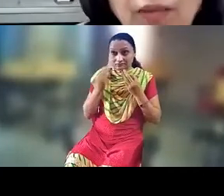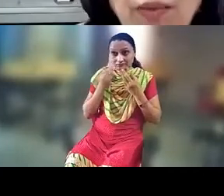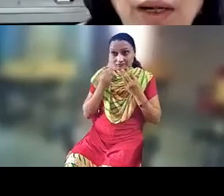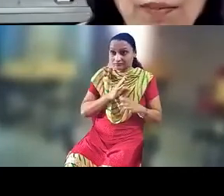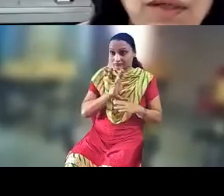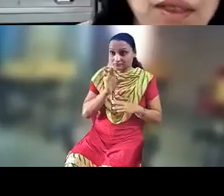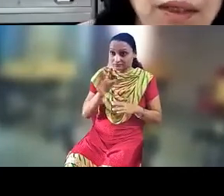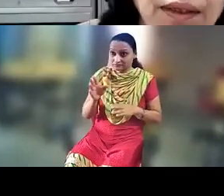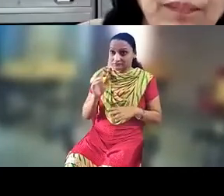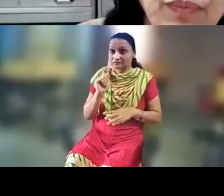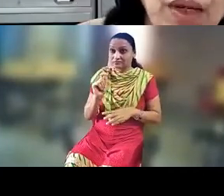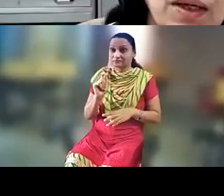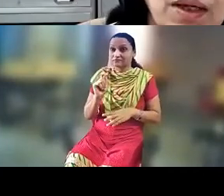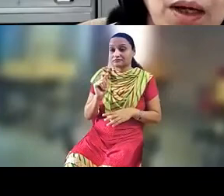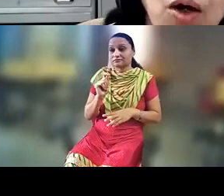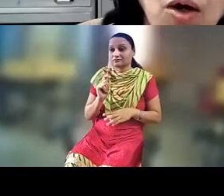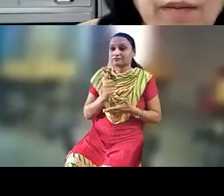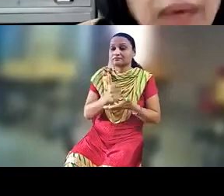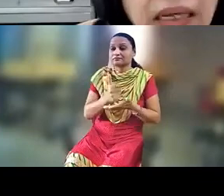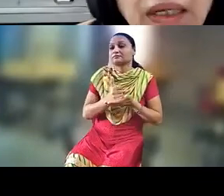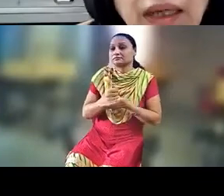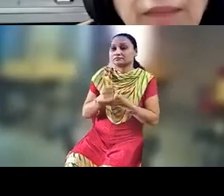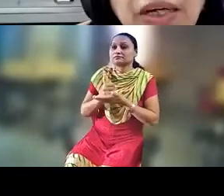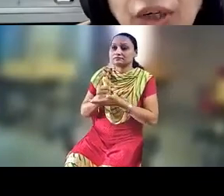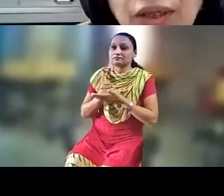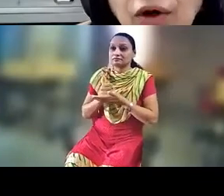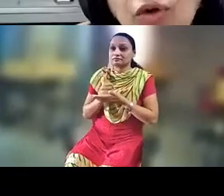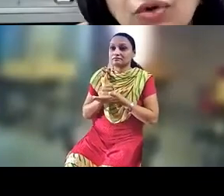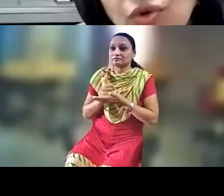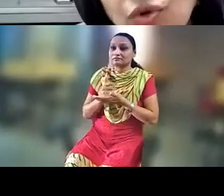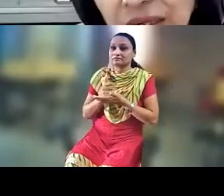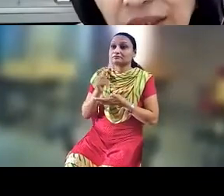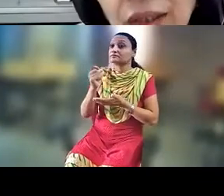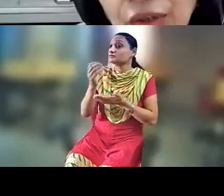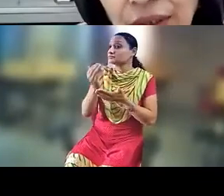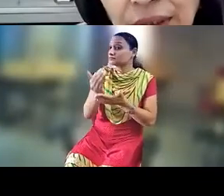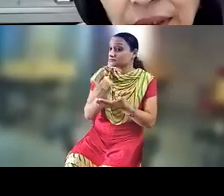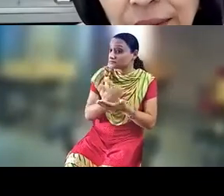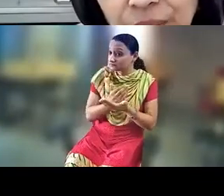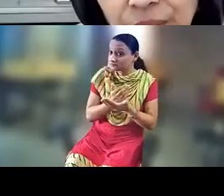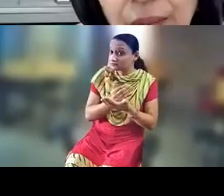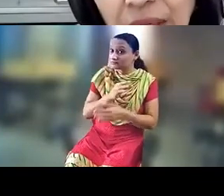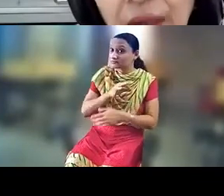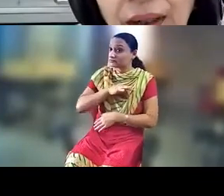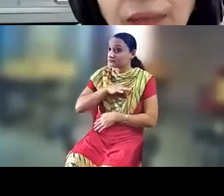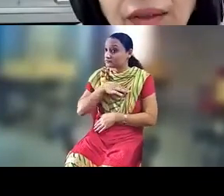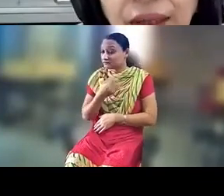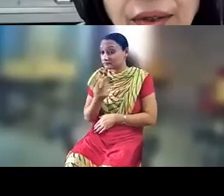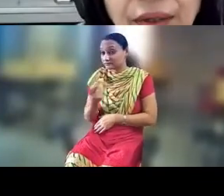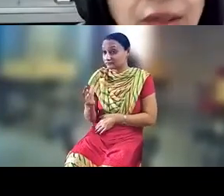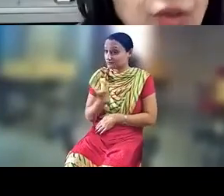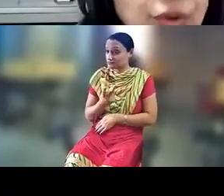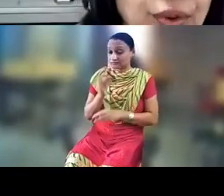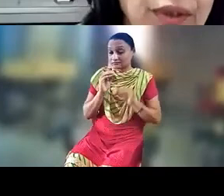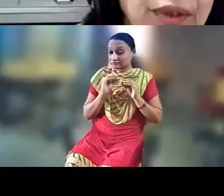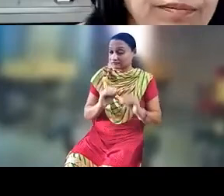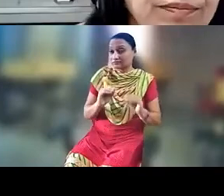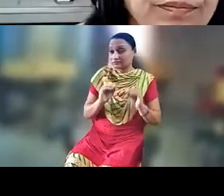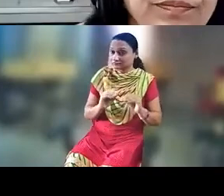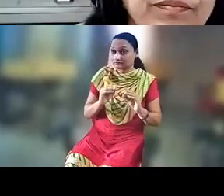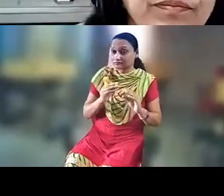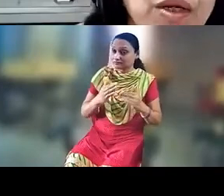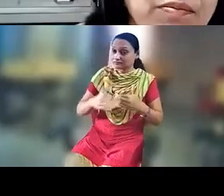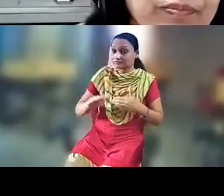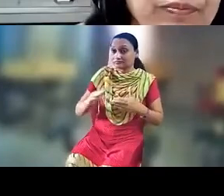के कामों में हेल्प कर सकते हैं। और पैसे की बचत और उसको कैसे खर्च करना है ये भी लगातार सिखाते रहना जरूरी है।